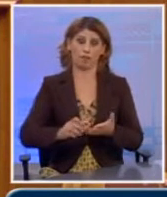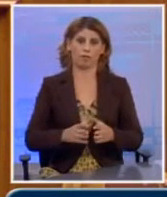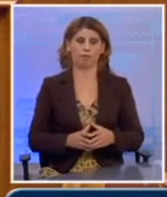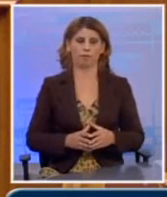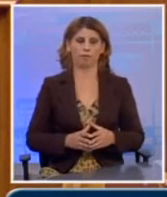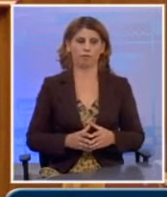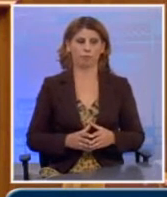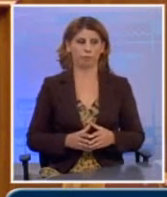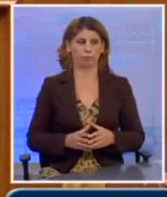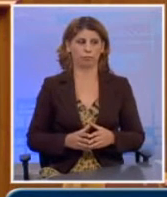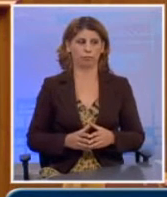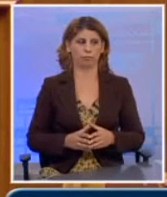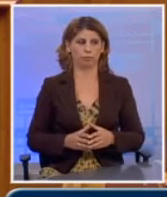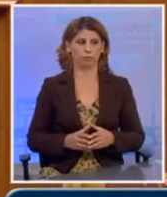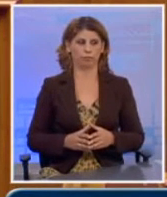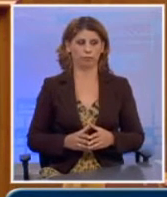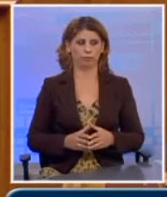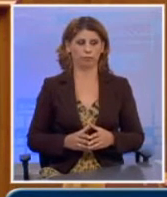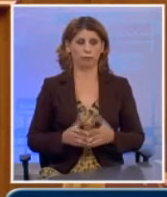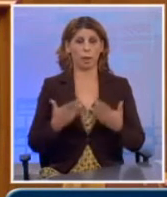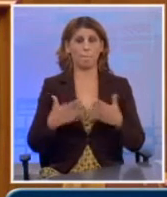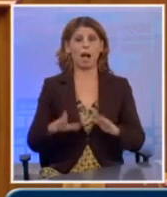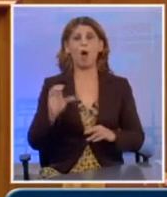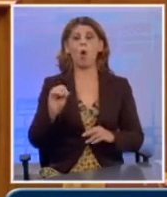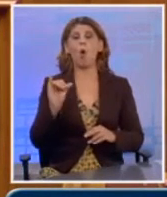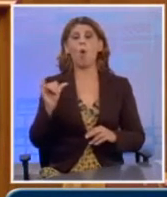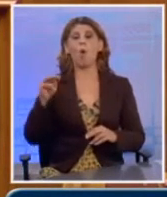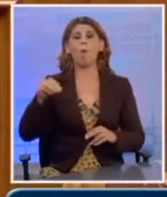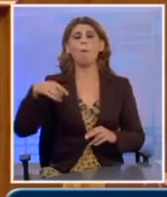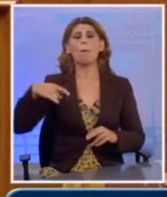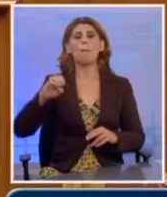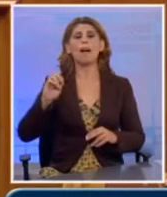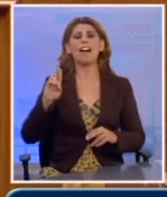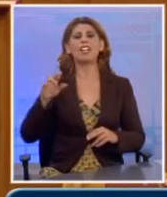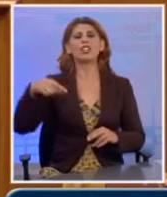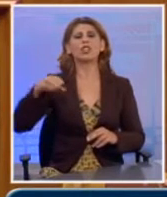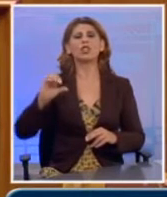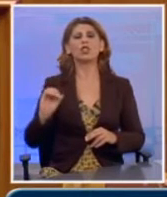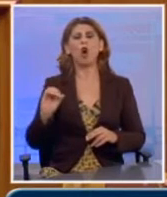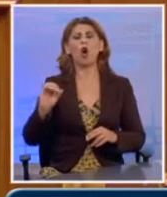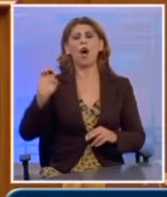Ήδη ο Ουμπέρτο Έκο από τη δεκαετία του 80